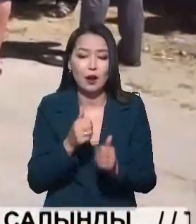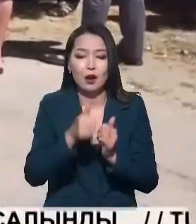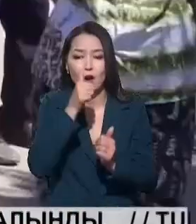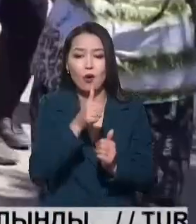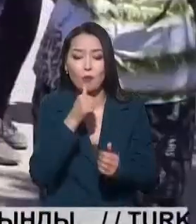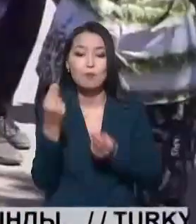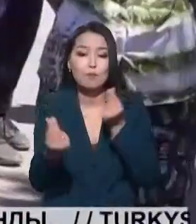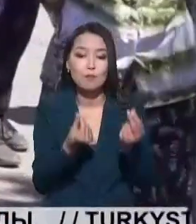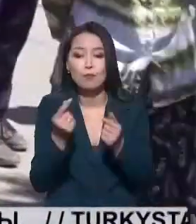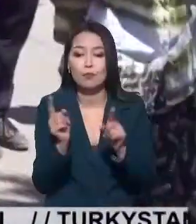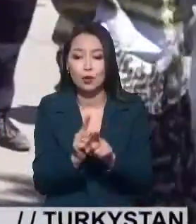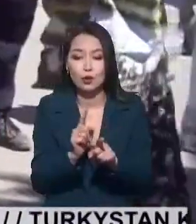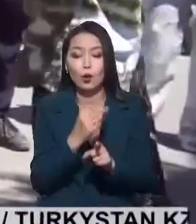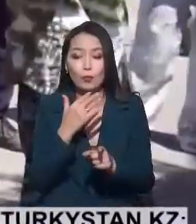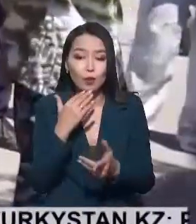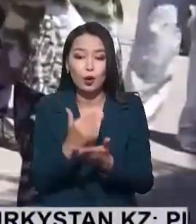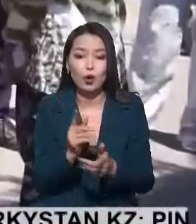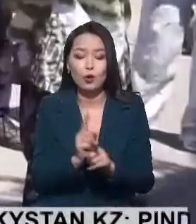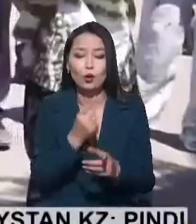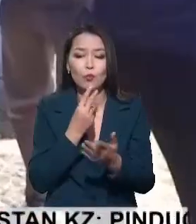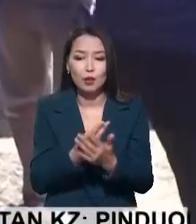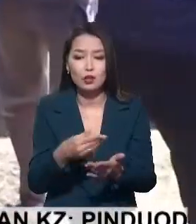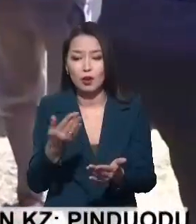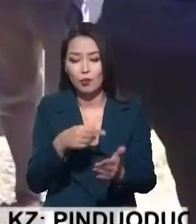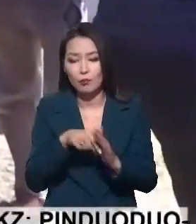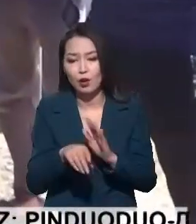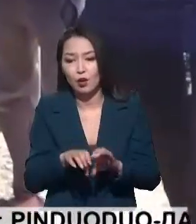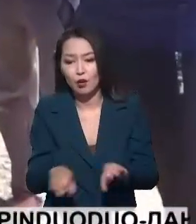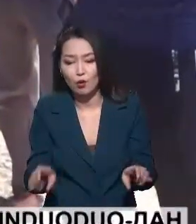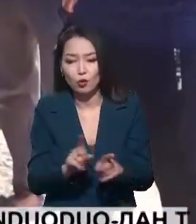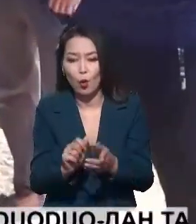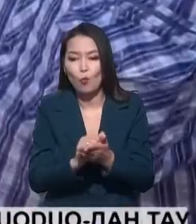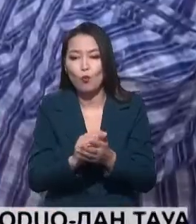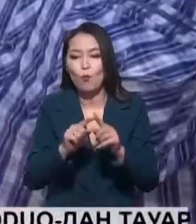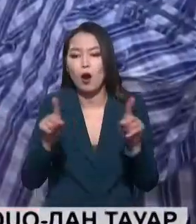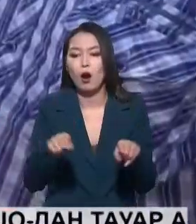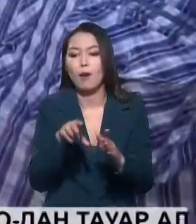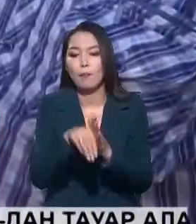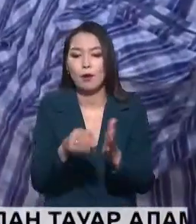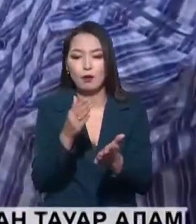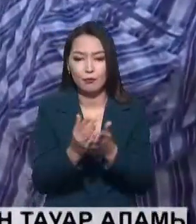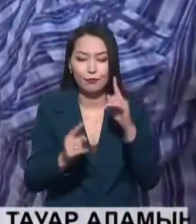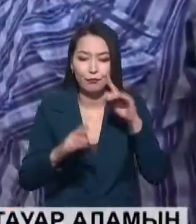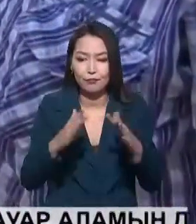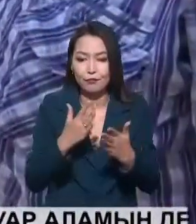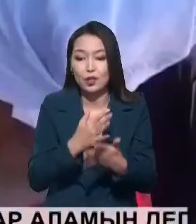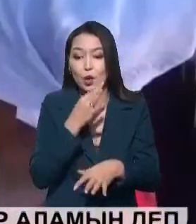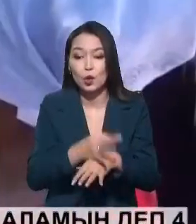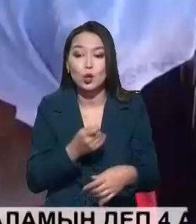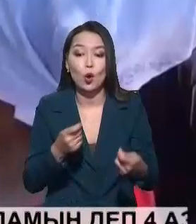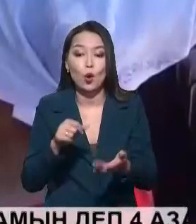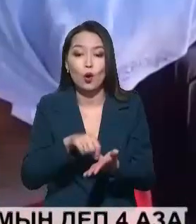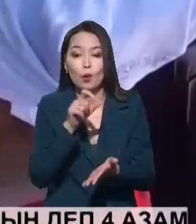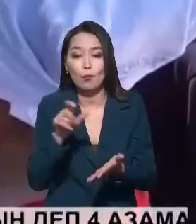төлем түбіртегі келетін көрінеді. Соған қарағанда су мен кәріз жүйесі қағаз жүзінде кіріп қойған ба деп күдіктенеді жұрт. Ал жауапты басқарма